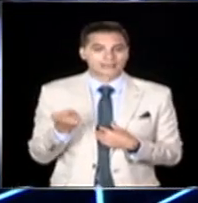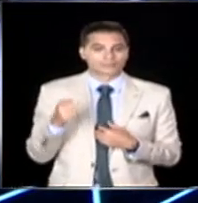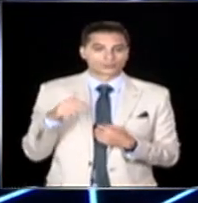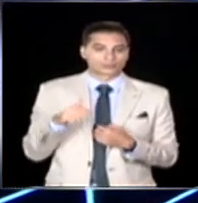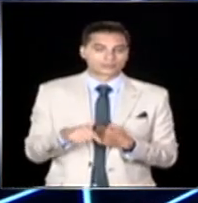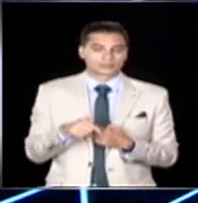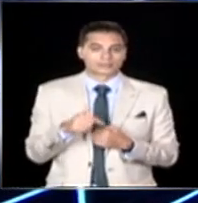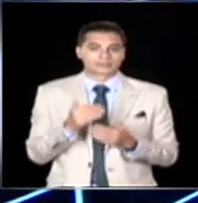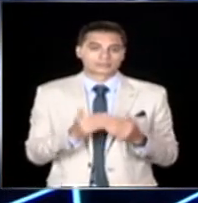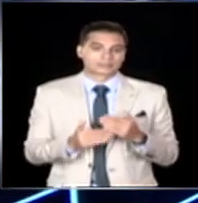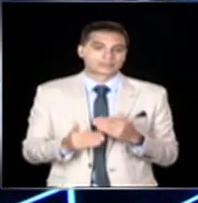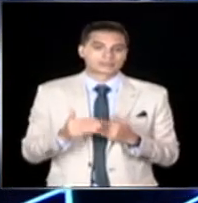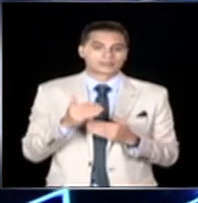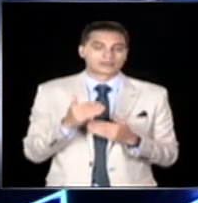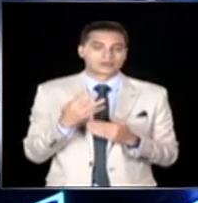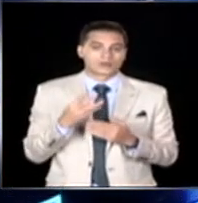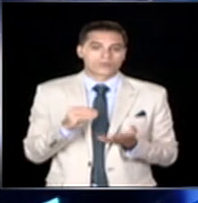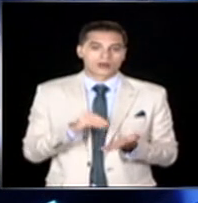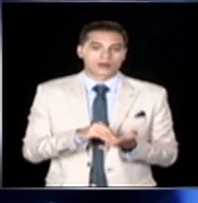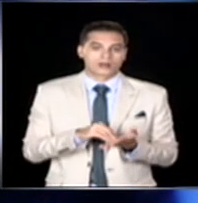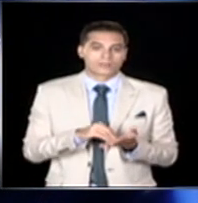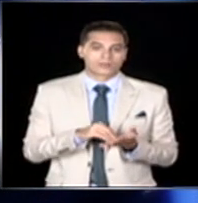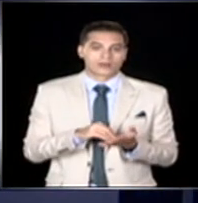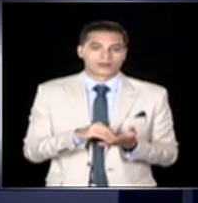65. 65 و4 إجابات صح؟